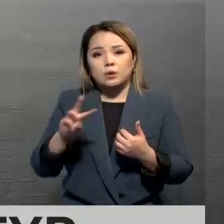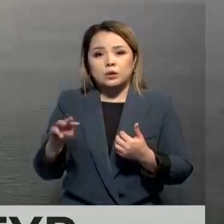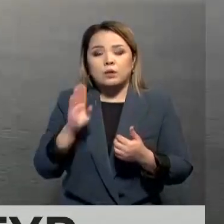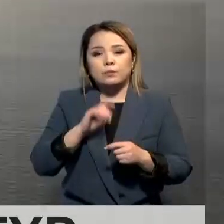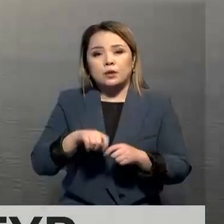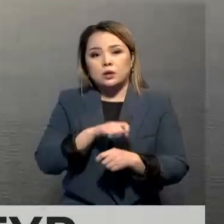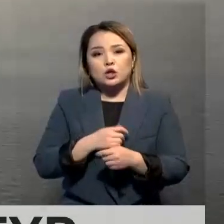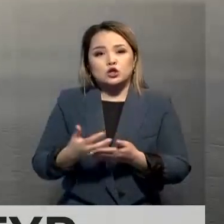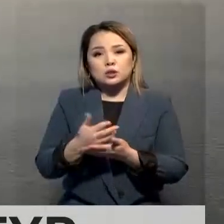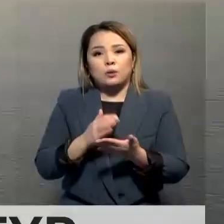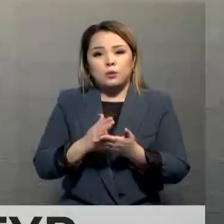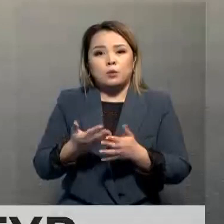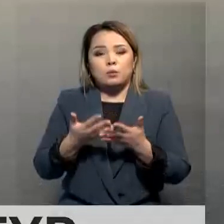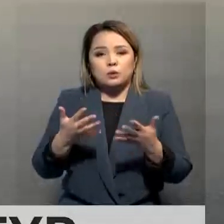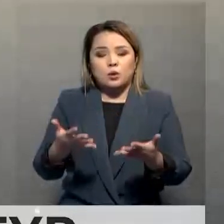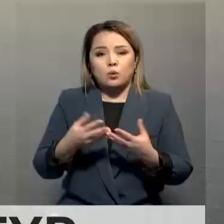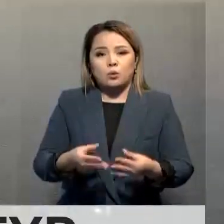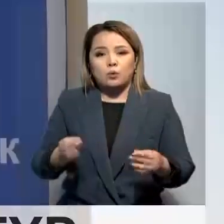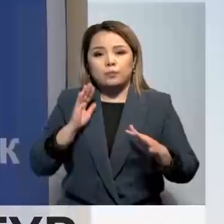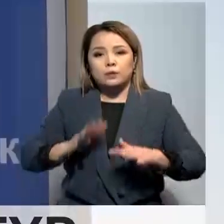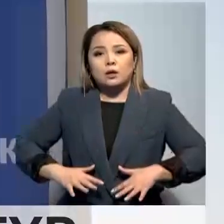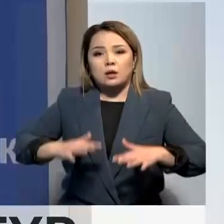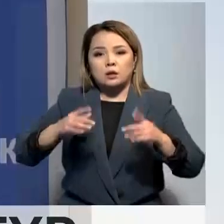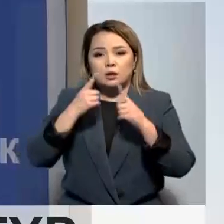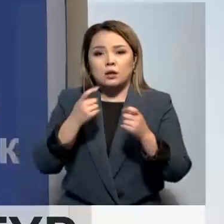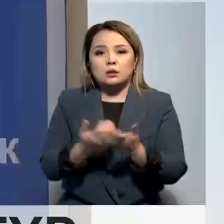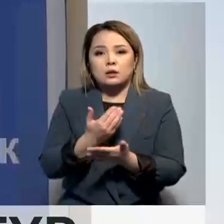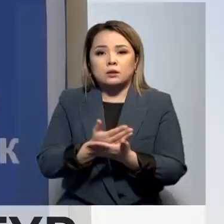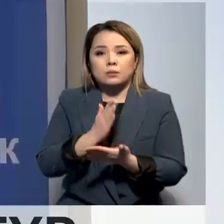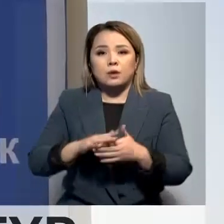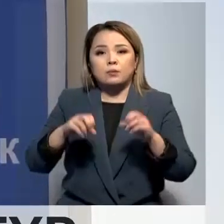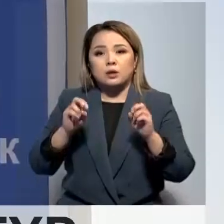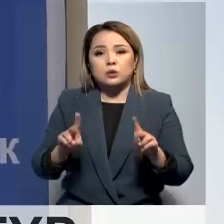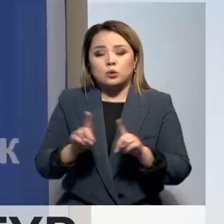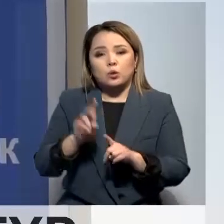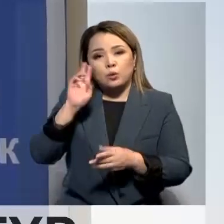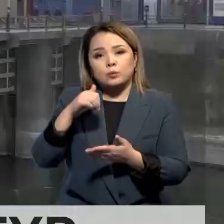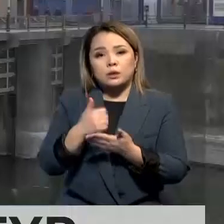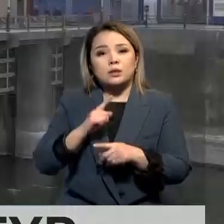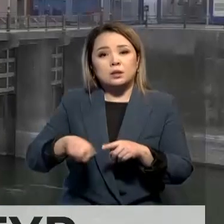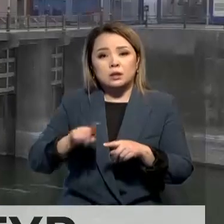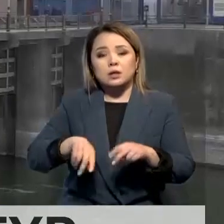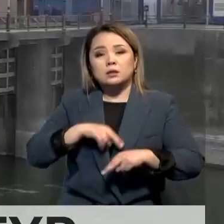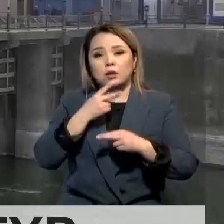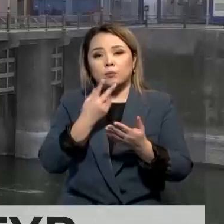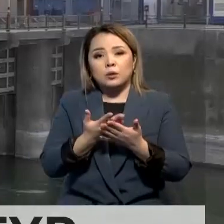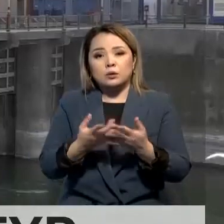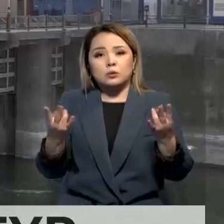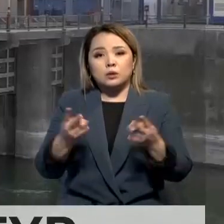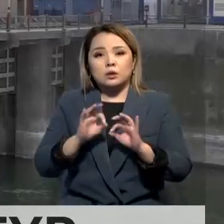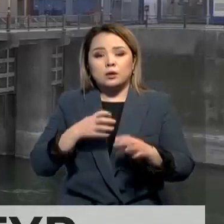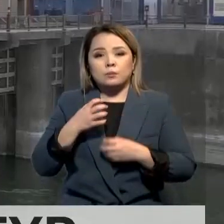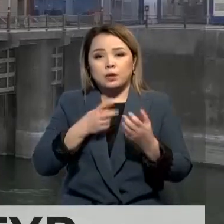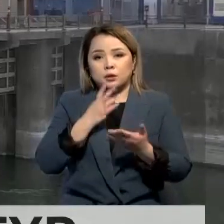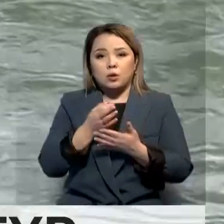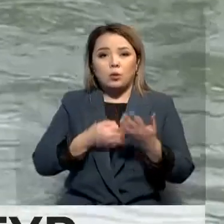метр су жиналады. Бұл көктемде тасқын тудыратын айтпаса да белгілі. Мамандар осыған үкімет тезірек назарын аударуы қажет деп